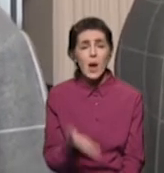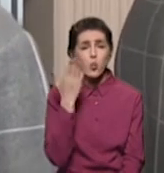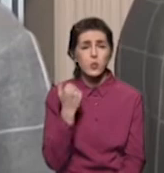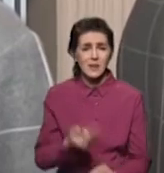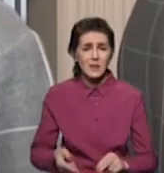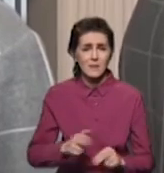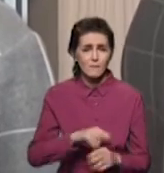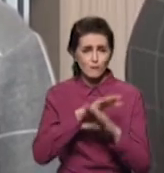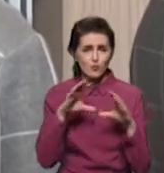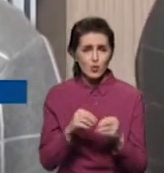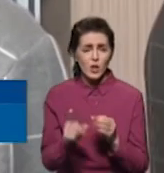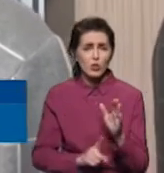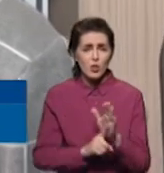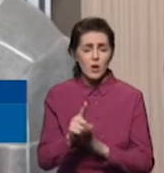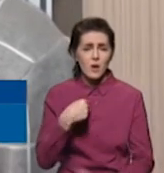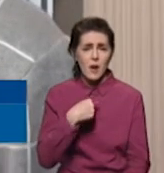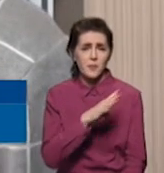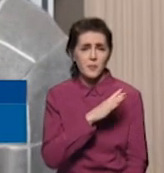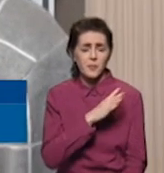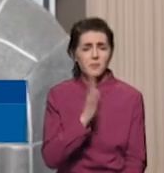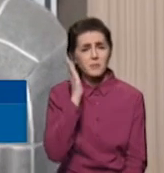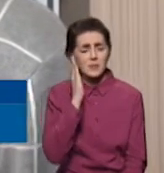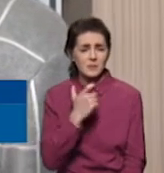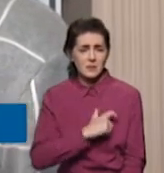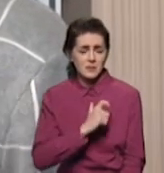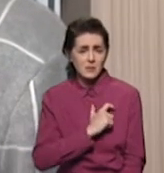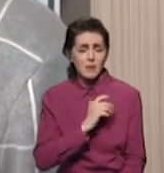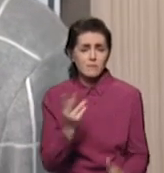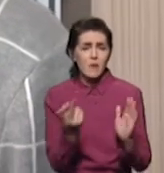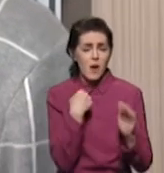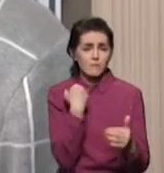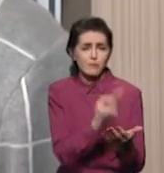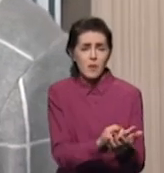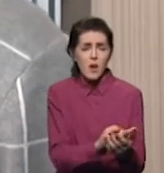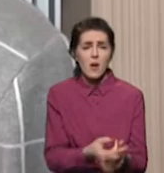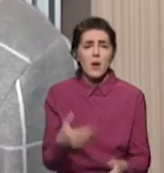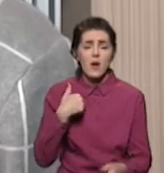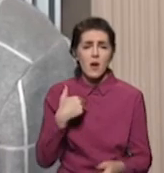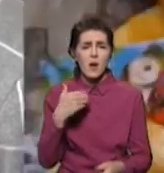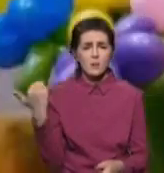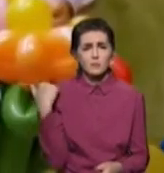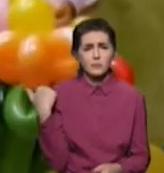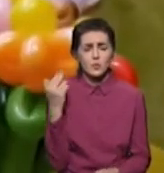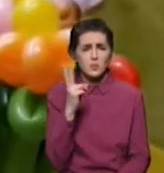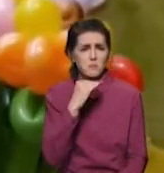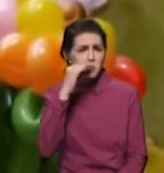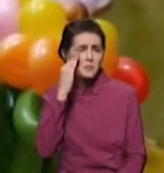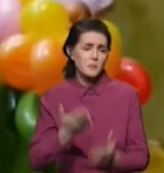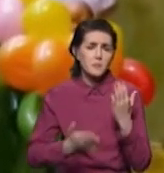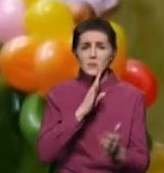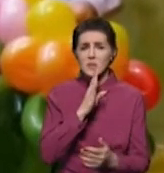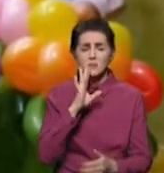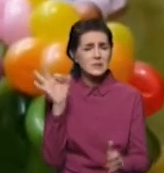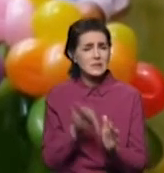я спав у себе, і виходить, у мене буде або папа, або мама, говорить,